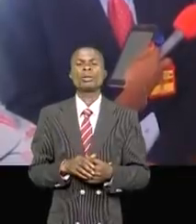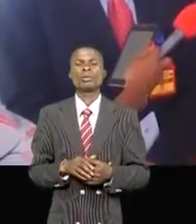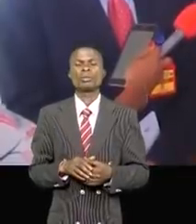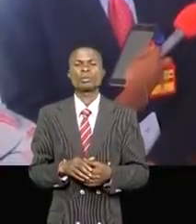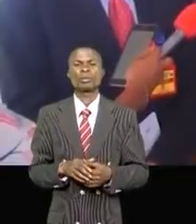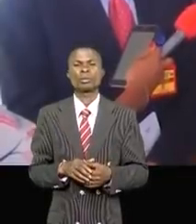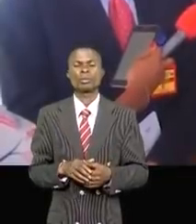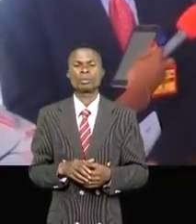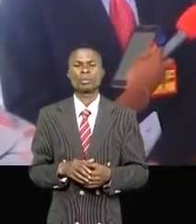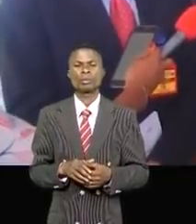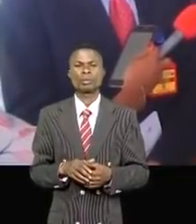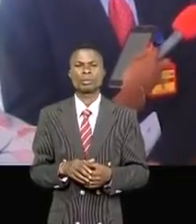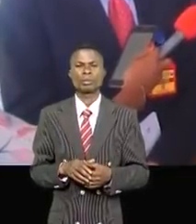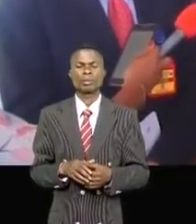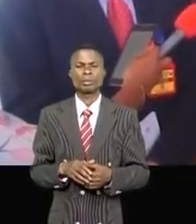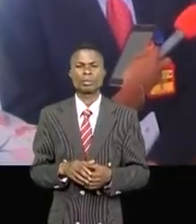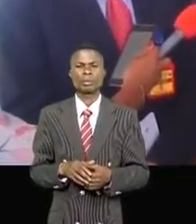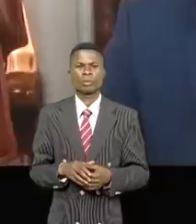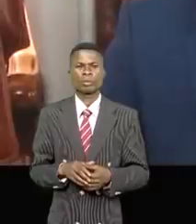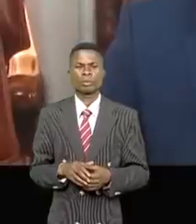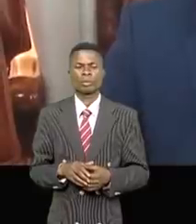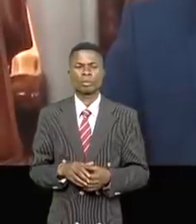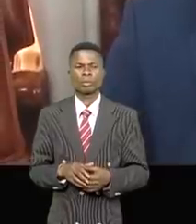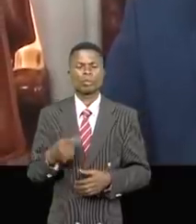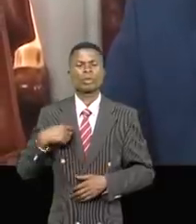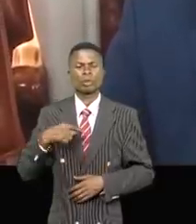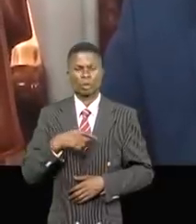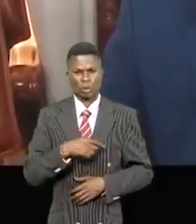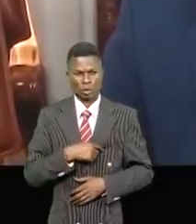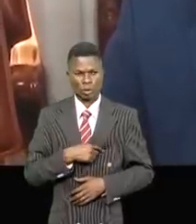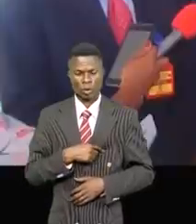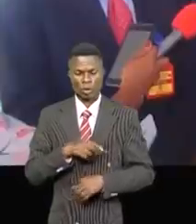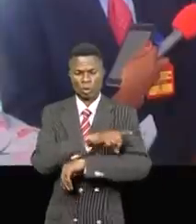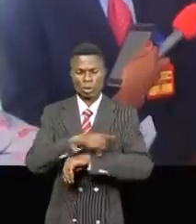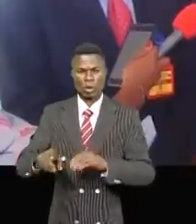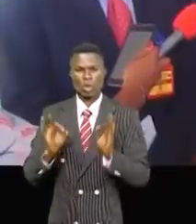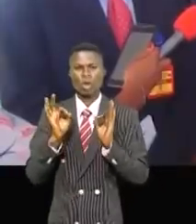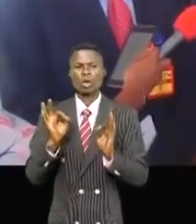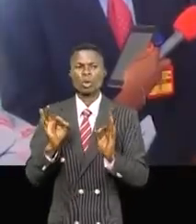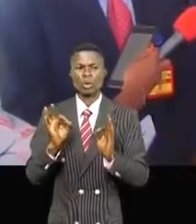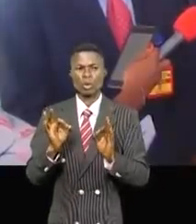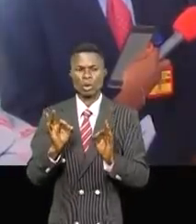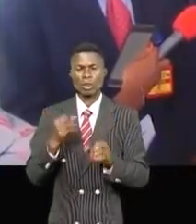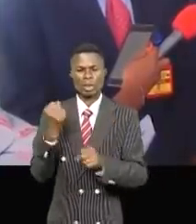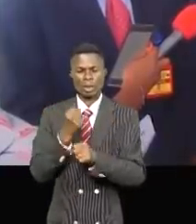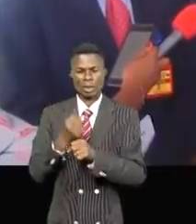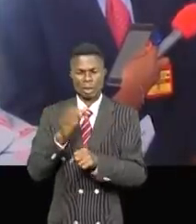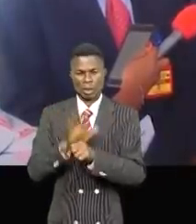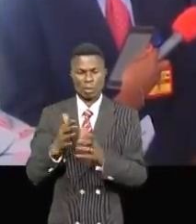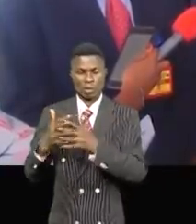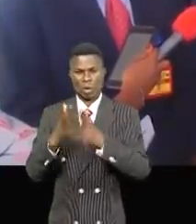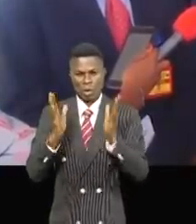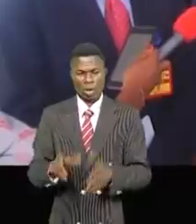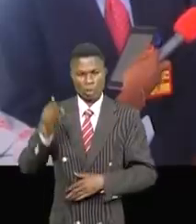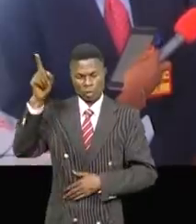constructive engagement with Congo and with the African Union. Nous avons une nouvelle administration qui est en train de travailler présentement aux États-Unis et